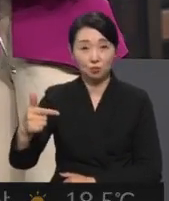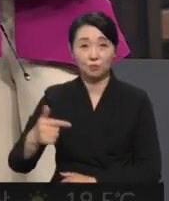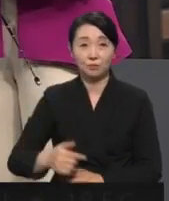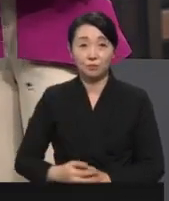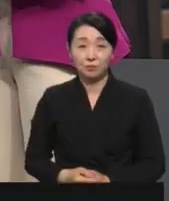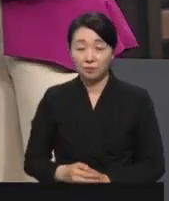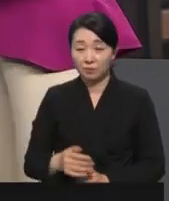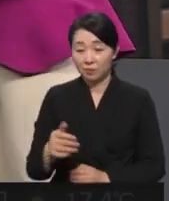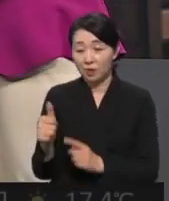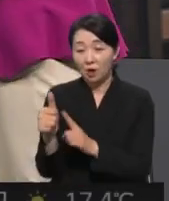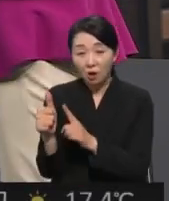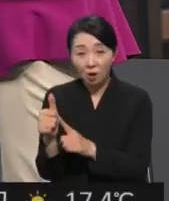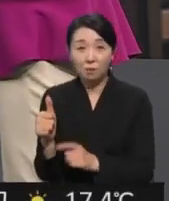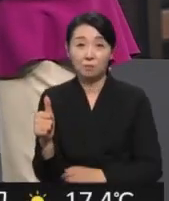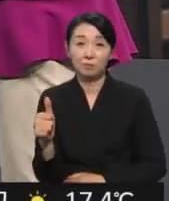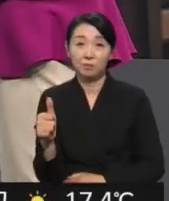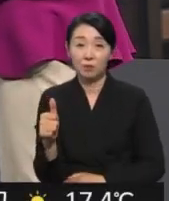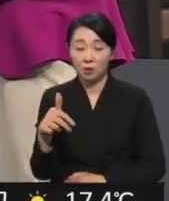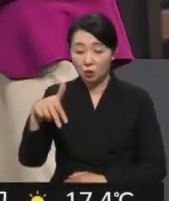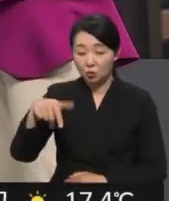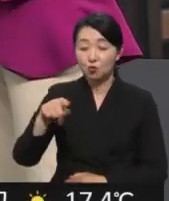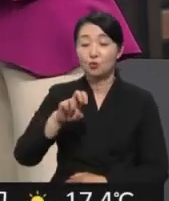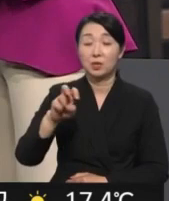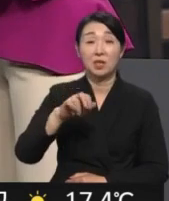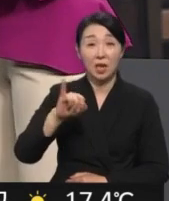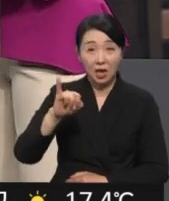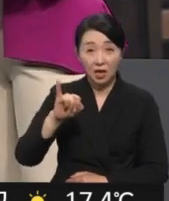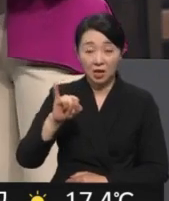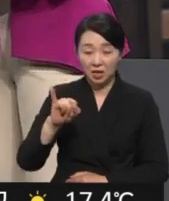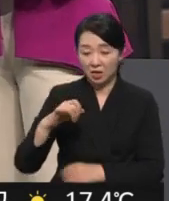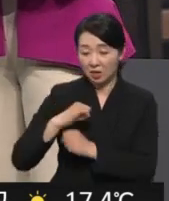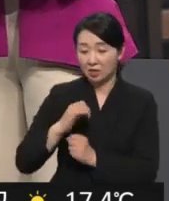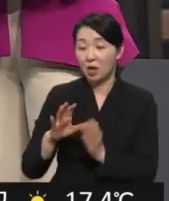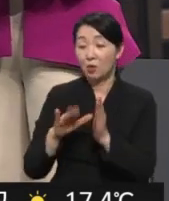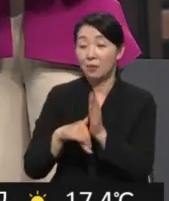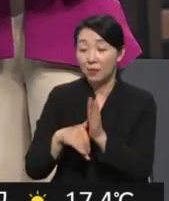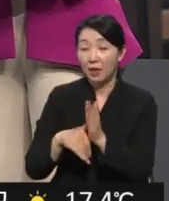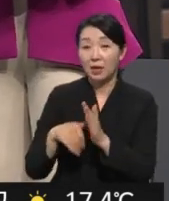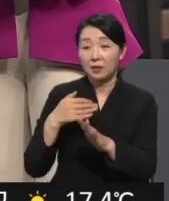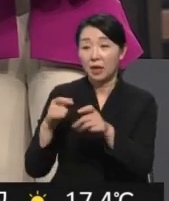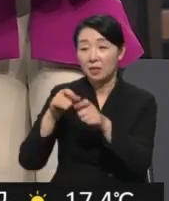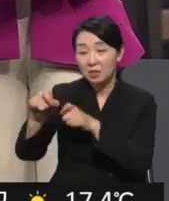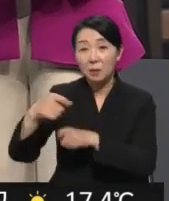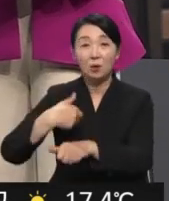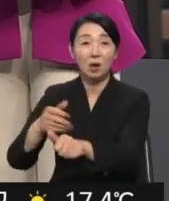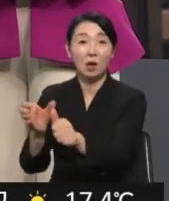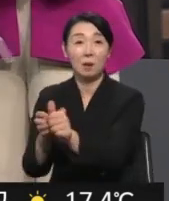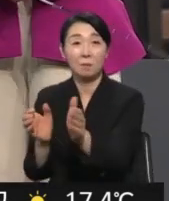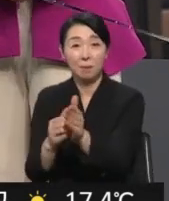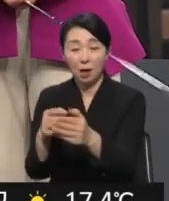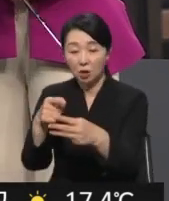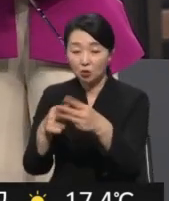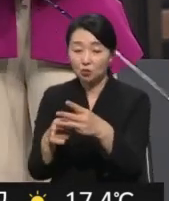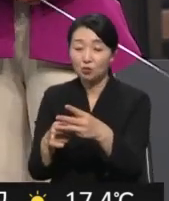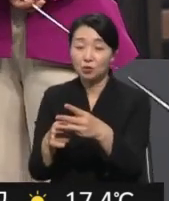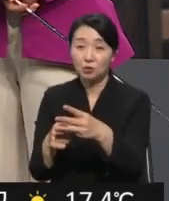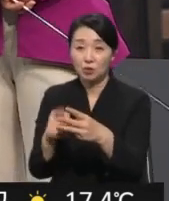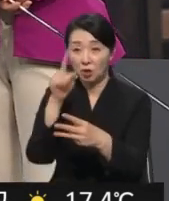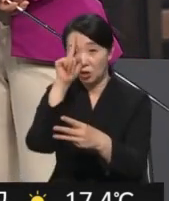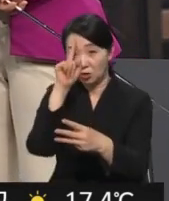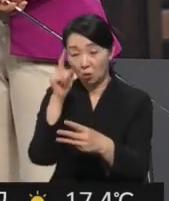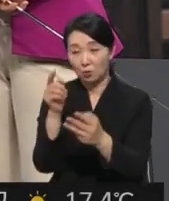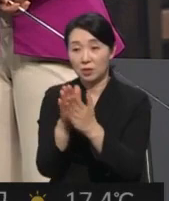엄 검사는 추미애 전 장관 시절에 좌천이 됐다가 윤석열 정부에서 화려하게 복귀한 인사다라는 설명도